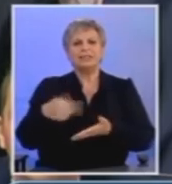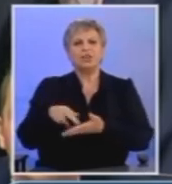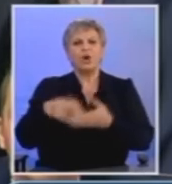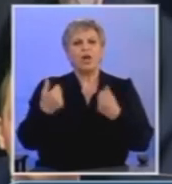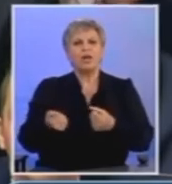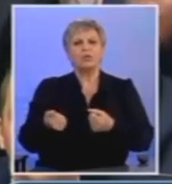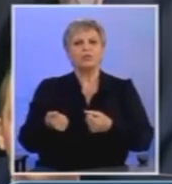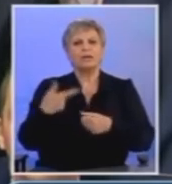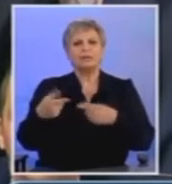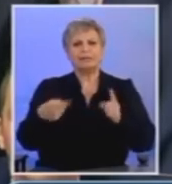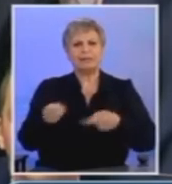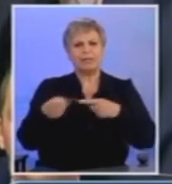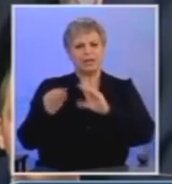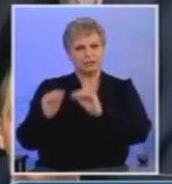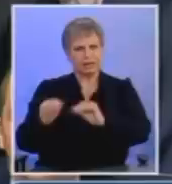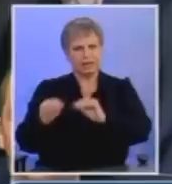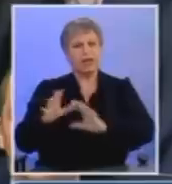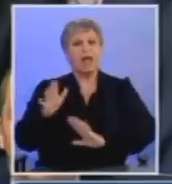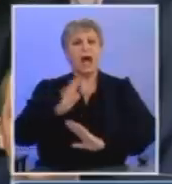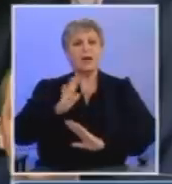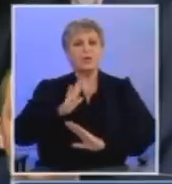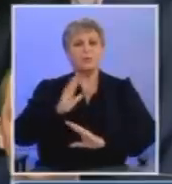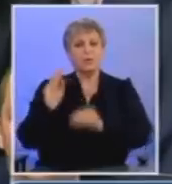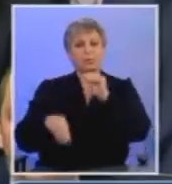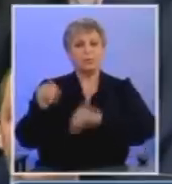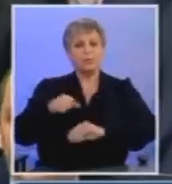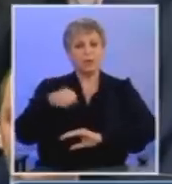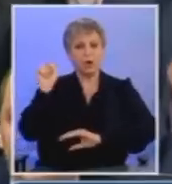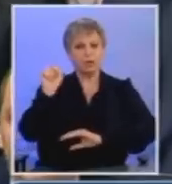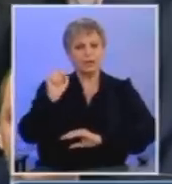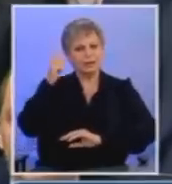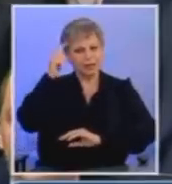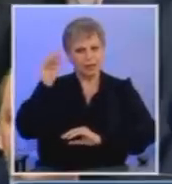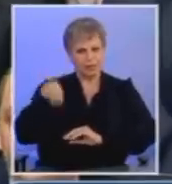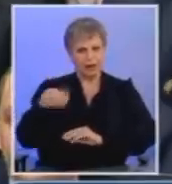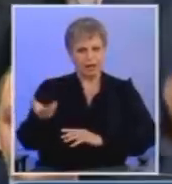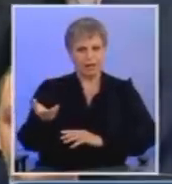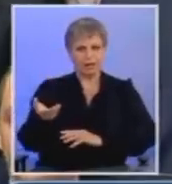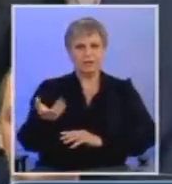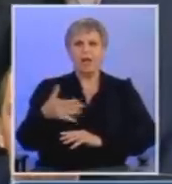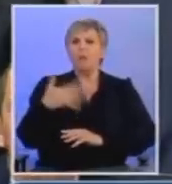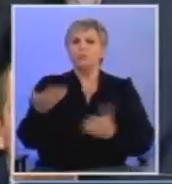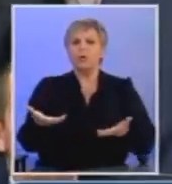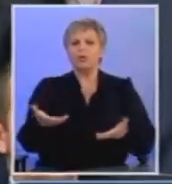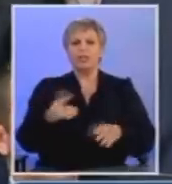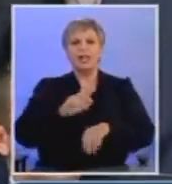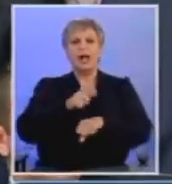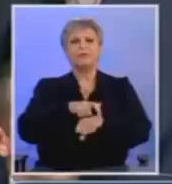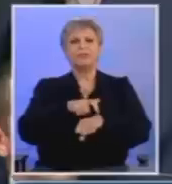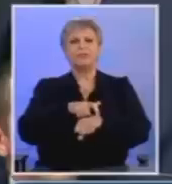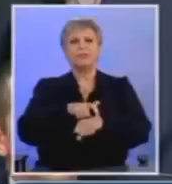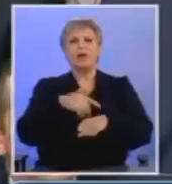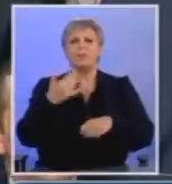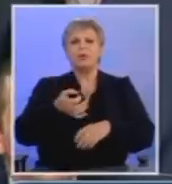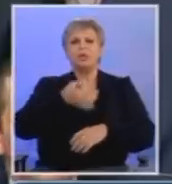Είναι ανόητος ο λαός που ψήφισε έτσι? Πώς εκφράζουν, κατατοδοκούν, με τρόπο